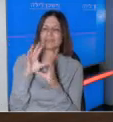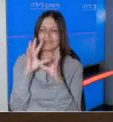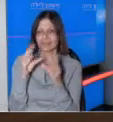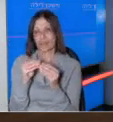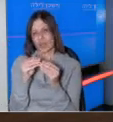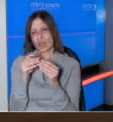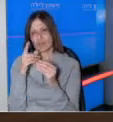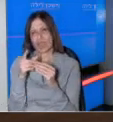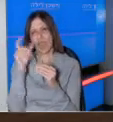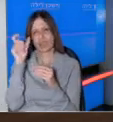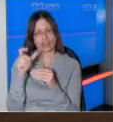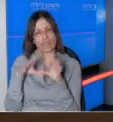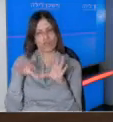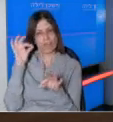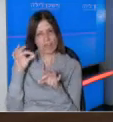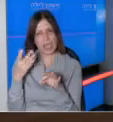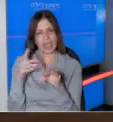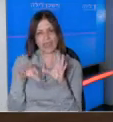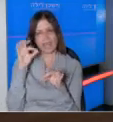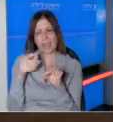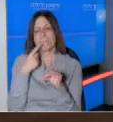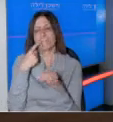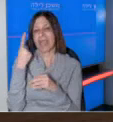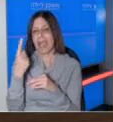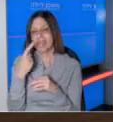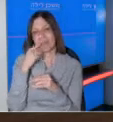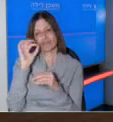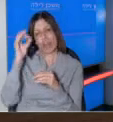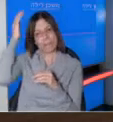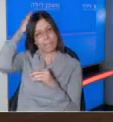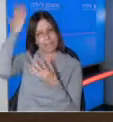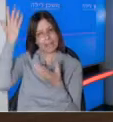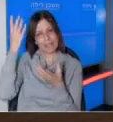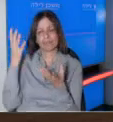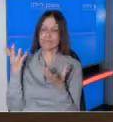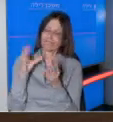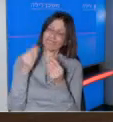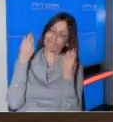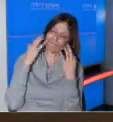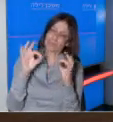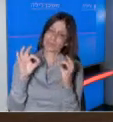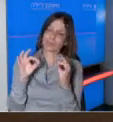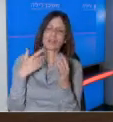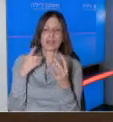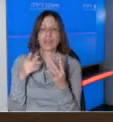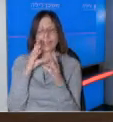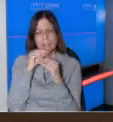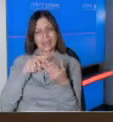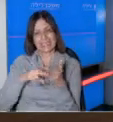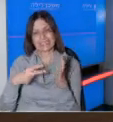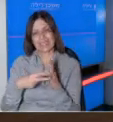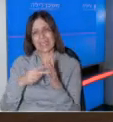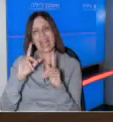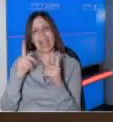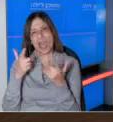אלה שאנשים שנבחרים בפה אחד, בפה של נפתלי בנט, אז עם כל הכבוד. אבל בוא נדבר שנייה רגע אסטרטגית,